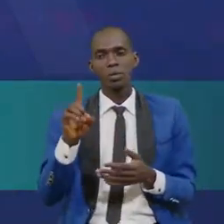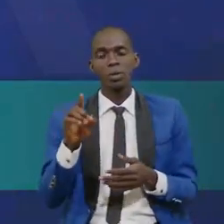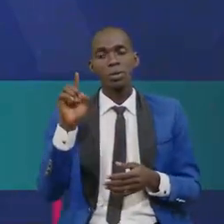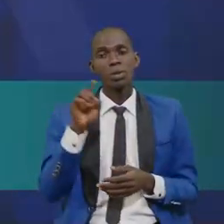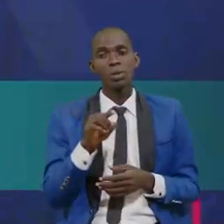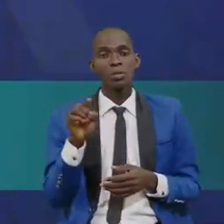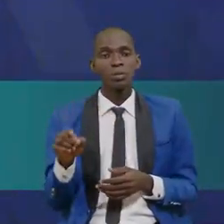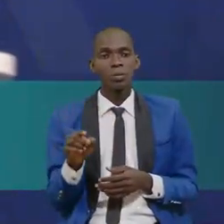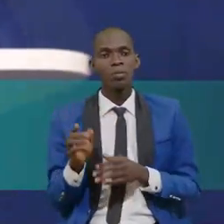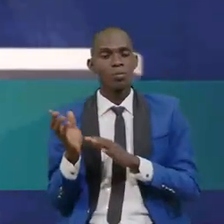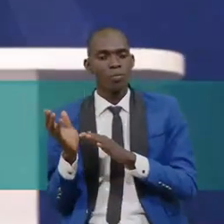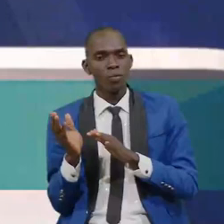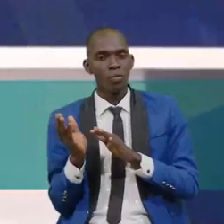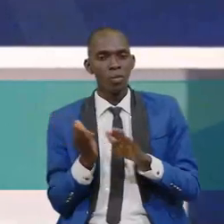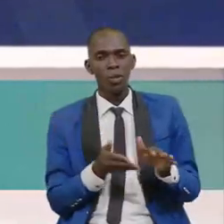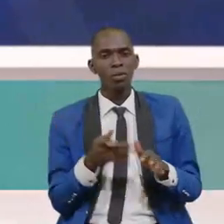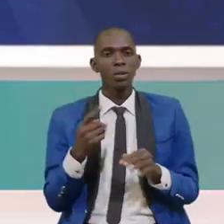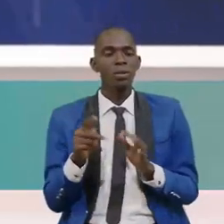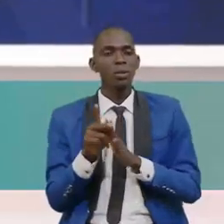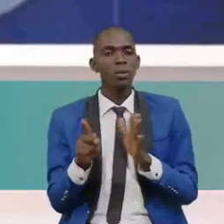Hébreux 6, verset 1.